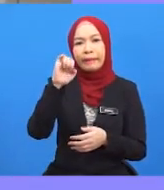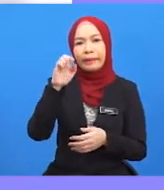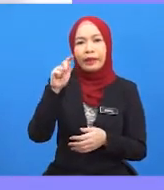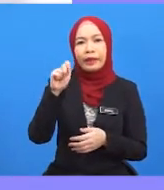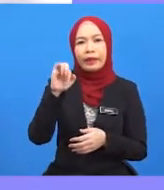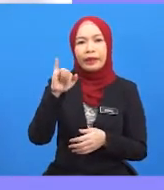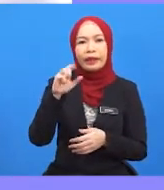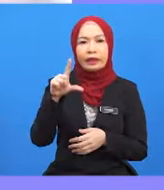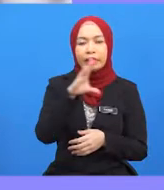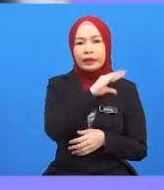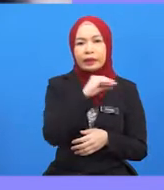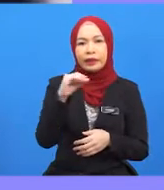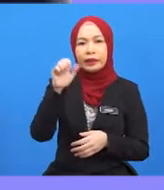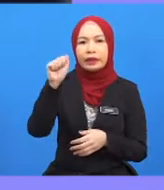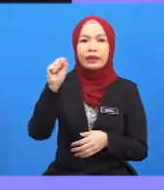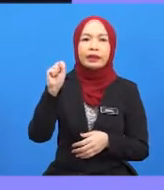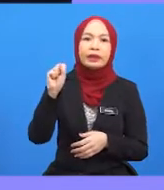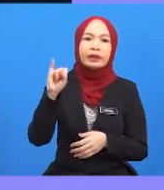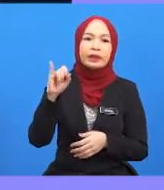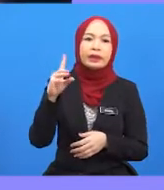bacaan 0.0.